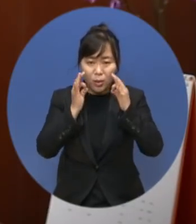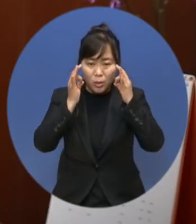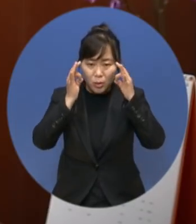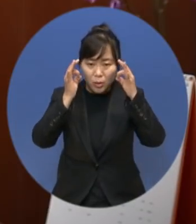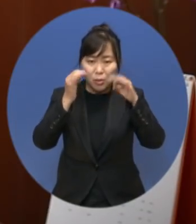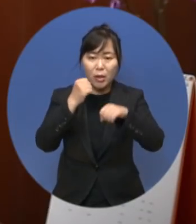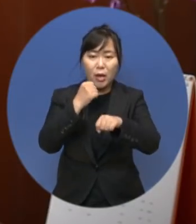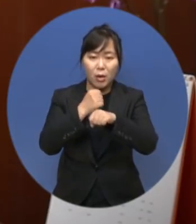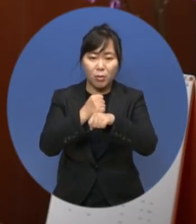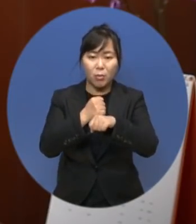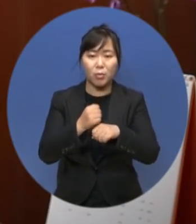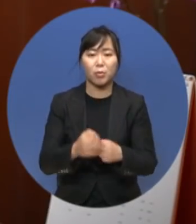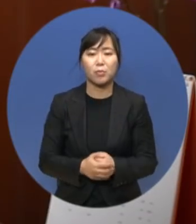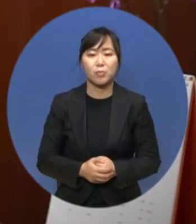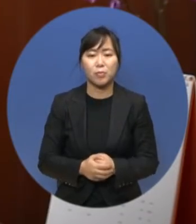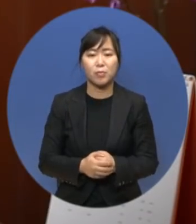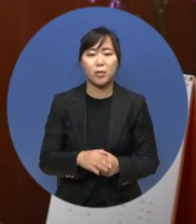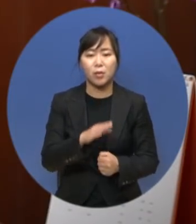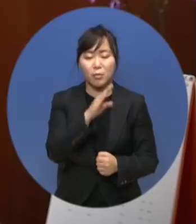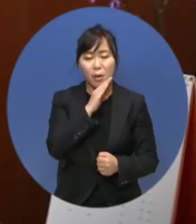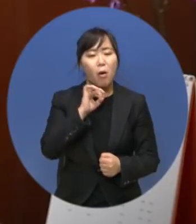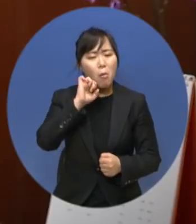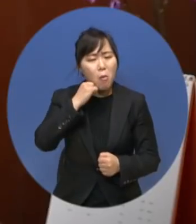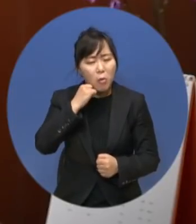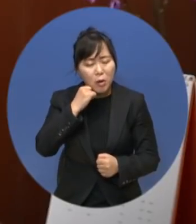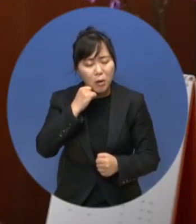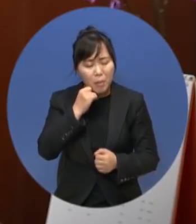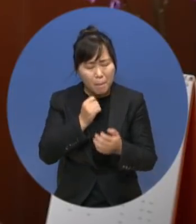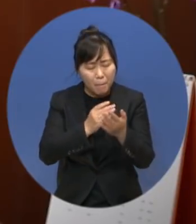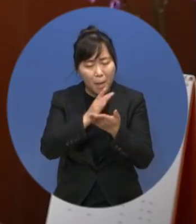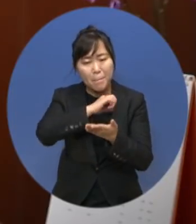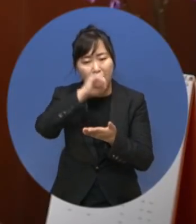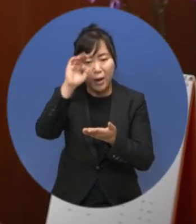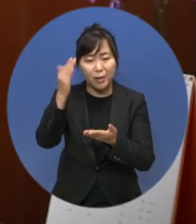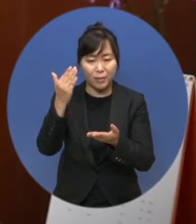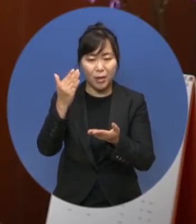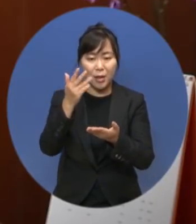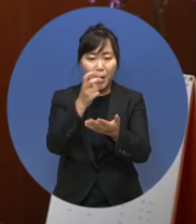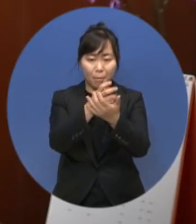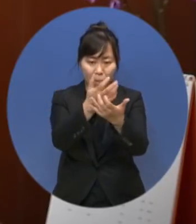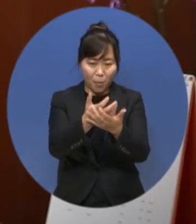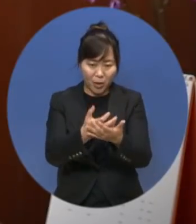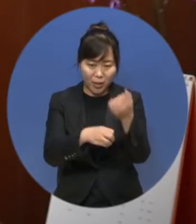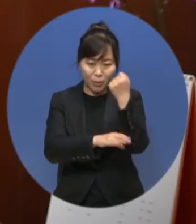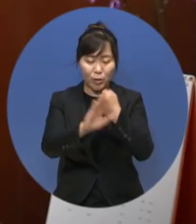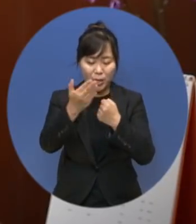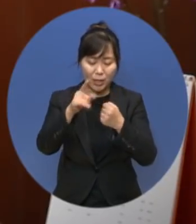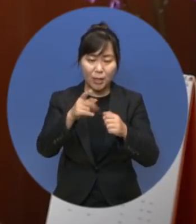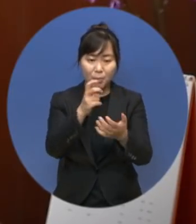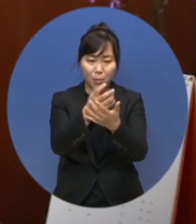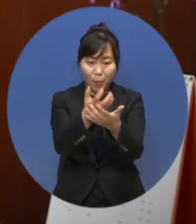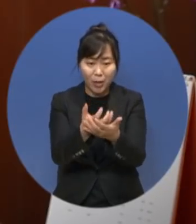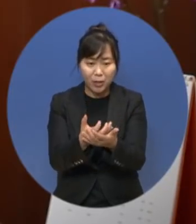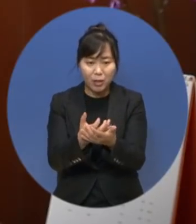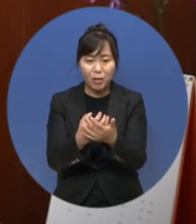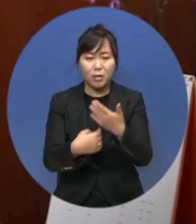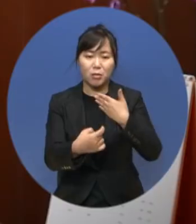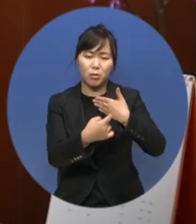최선을 다하고, 이 정말 어렵게 극적으로 통과된 이 법안의 근간이 되는 이 법안이